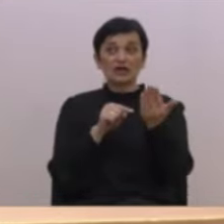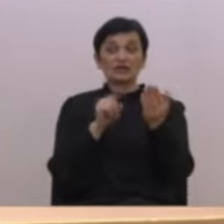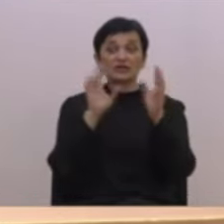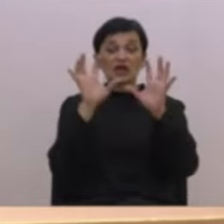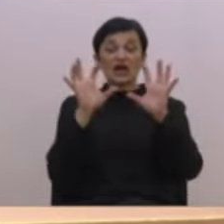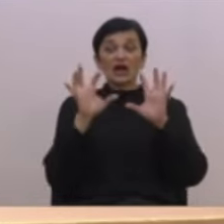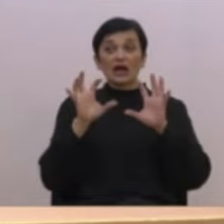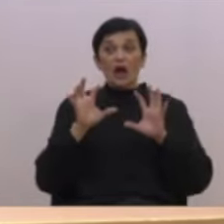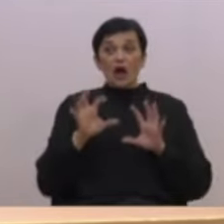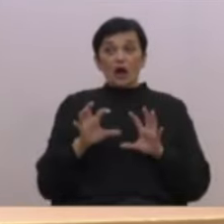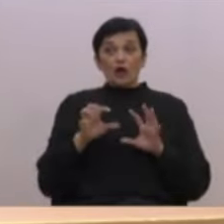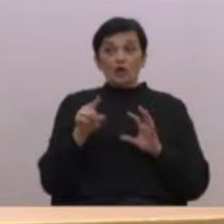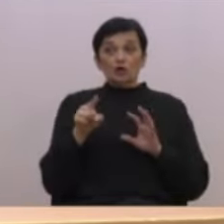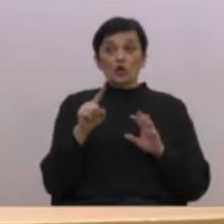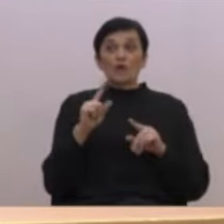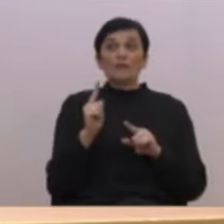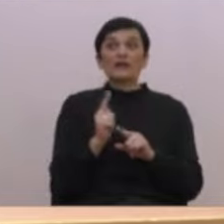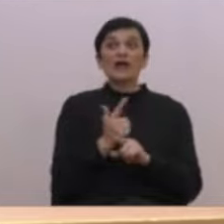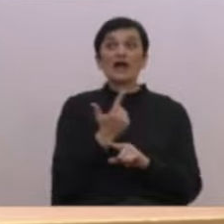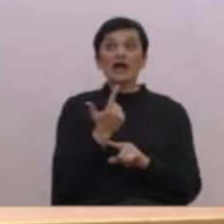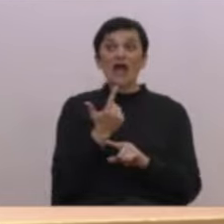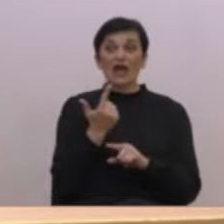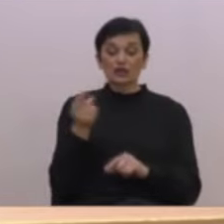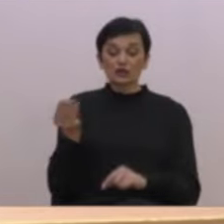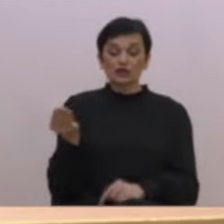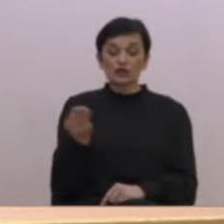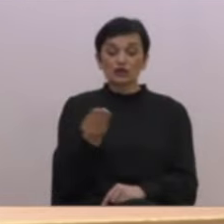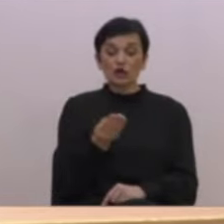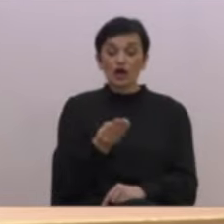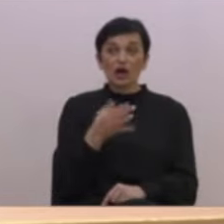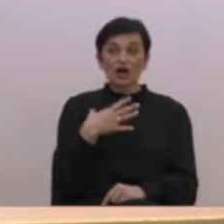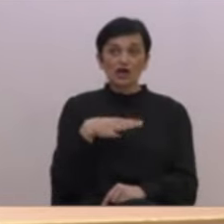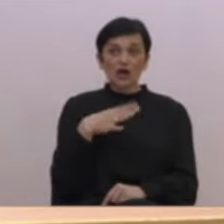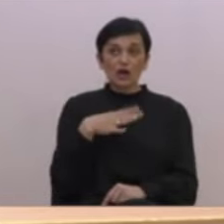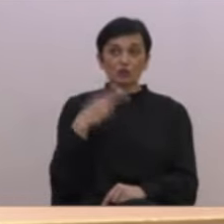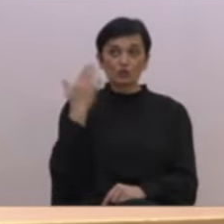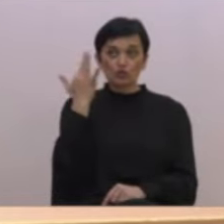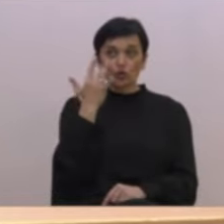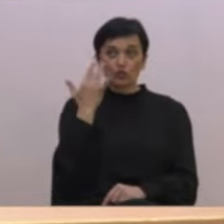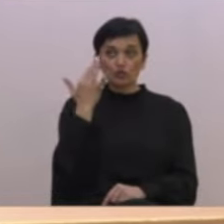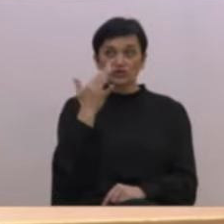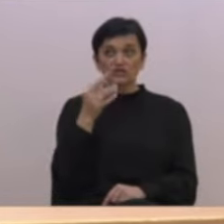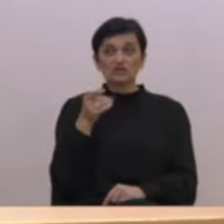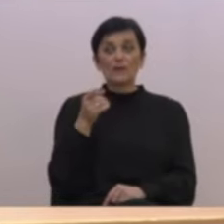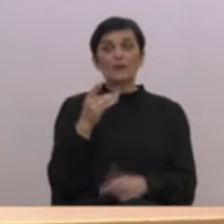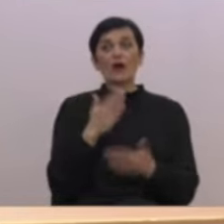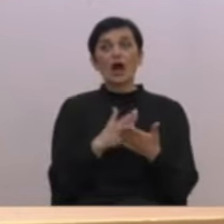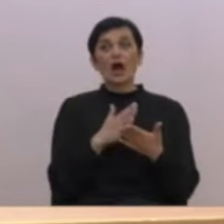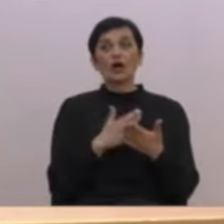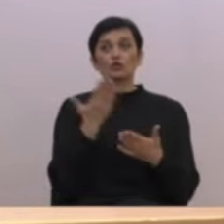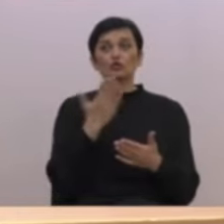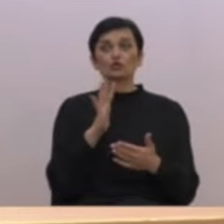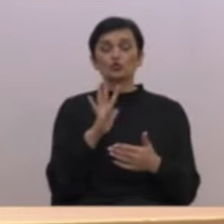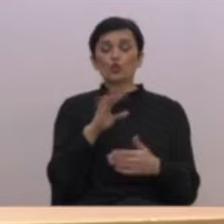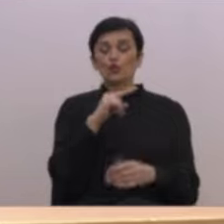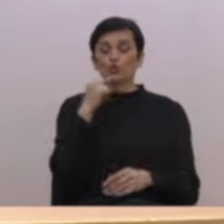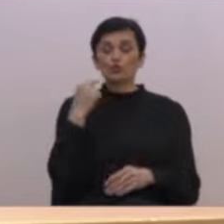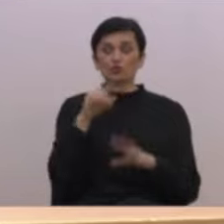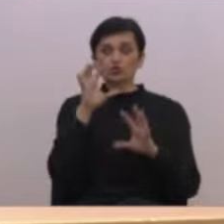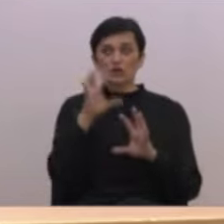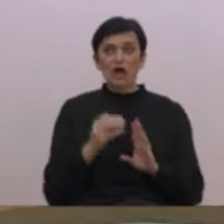კანონი, რომელსაც ხელახლა შემოიტანს ქართული ოცნება, არის თუ არა ეს რუსული